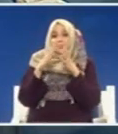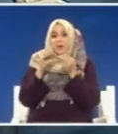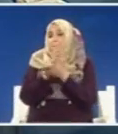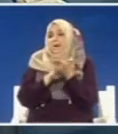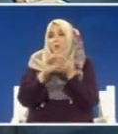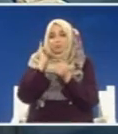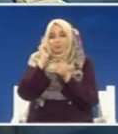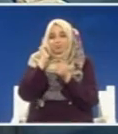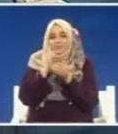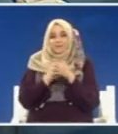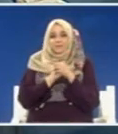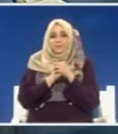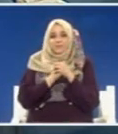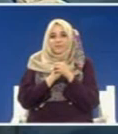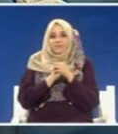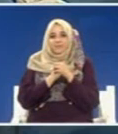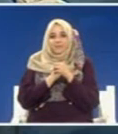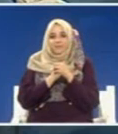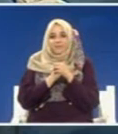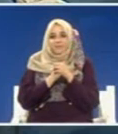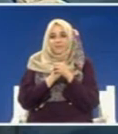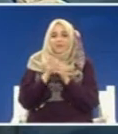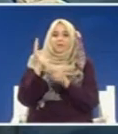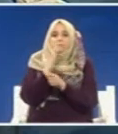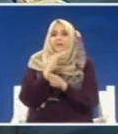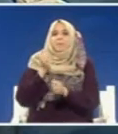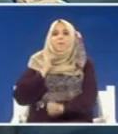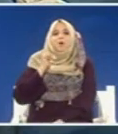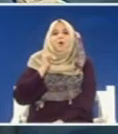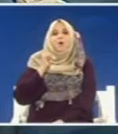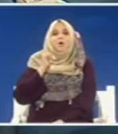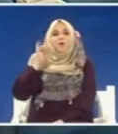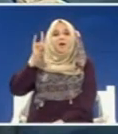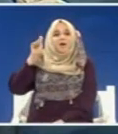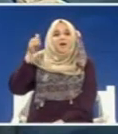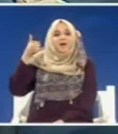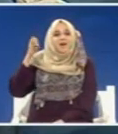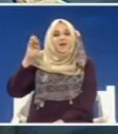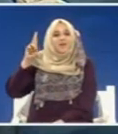إذا طولنا عليك شوية تسمعوا إن شاء الله. إن شاء الله. سيدة أم هاجر تلمسان.